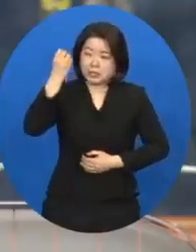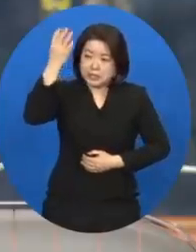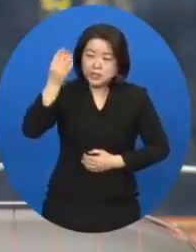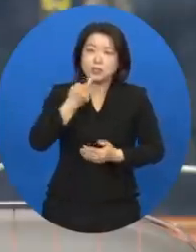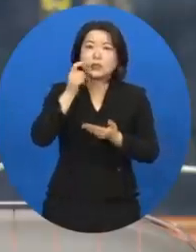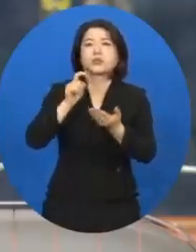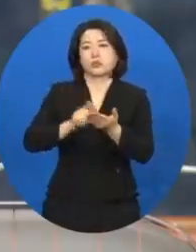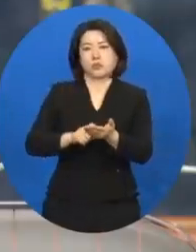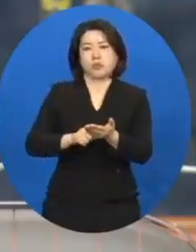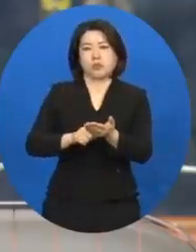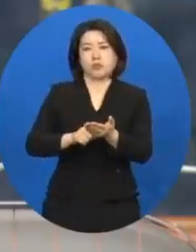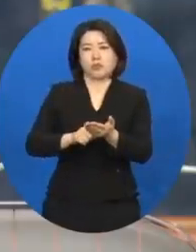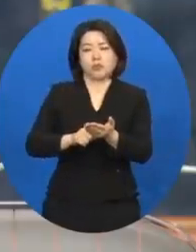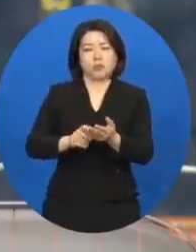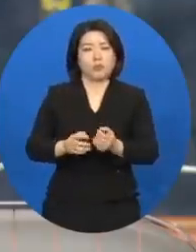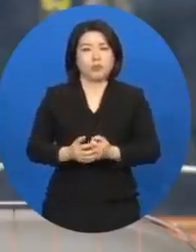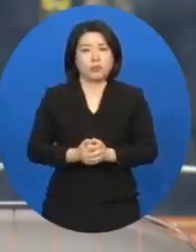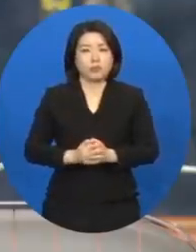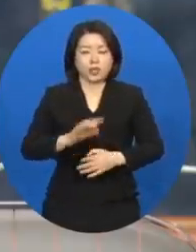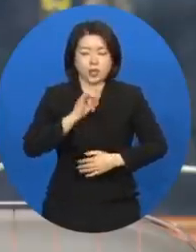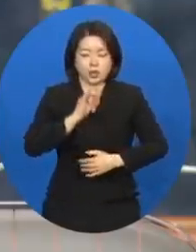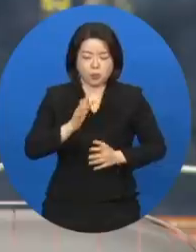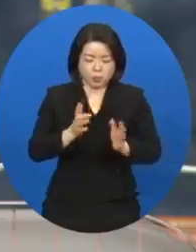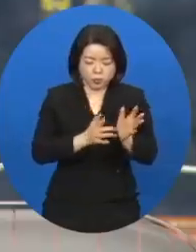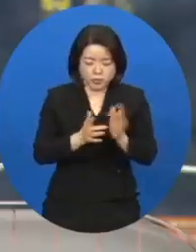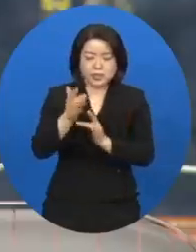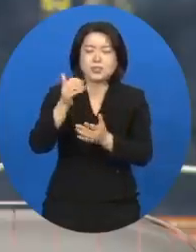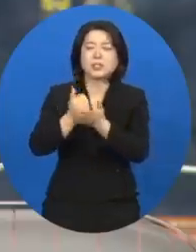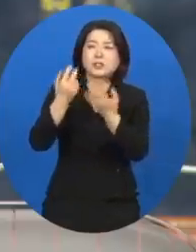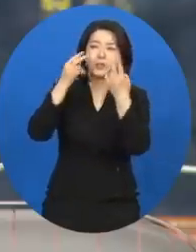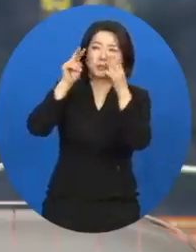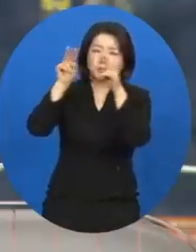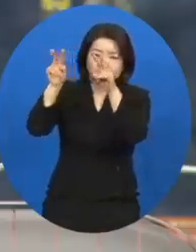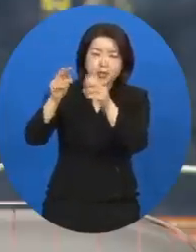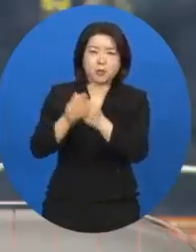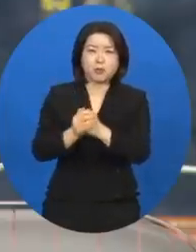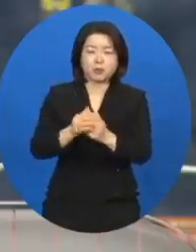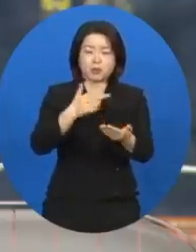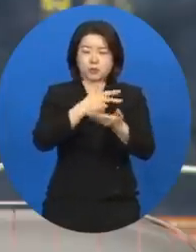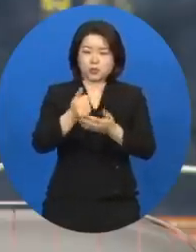쉽기 때문입니다. 오직 예수님 바라보고 주님께 무조건